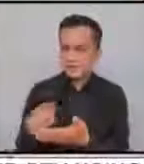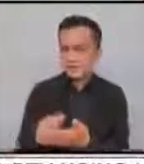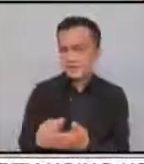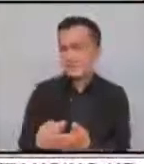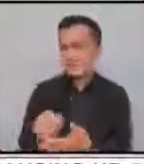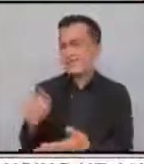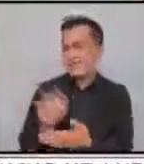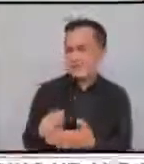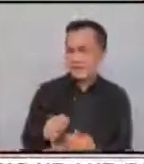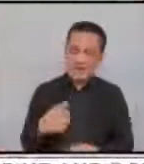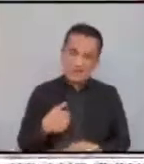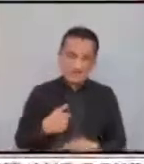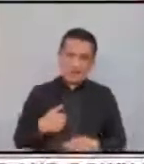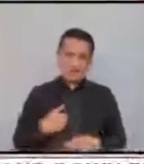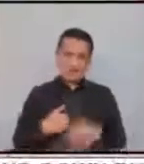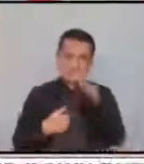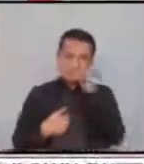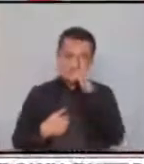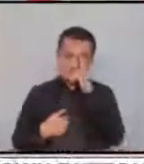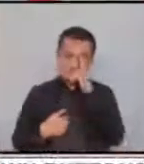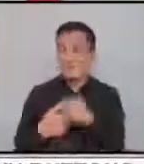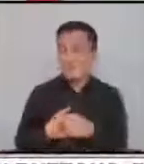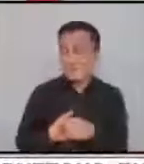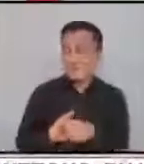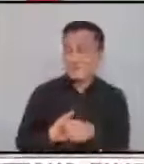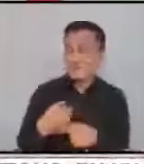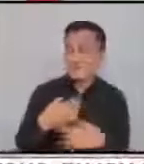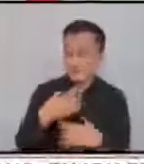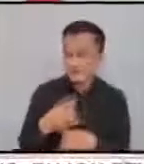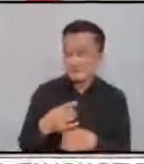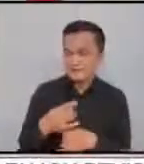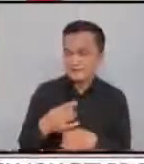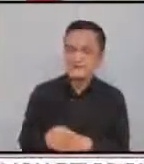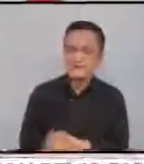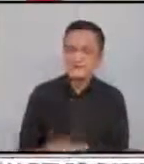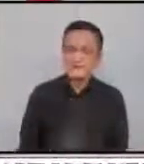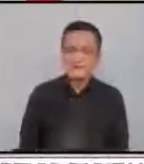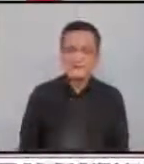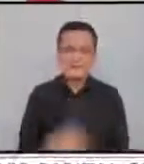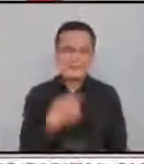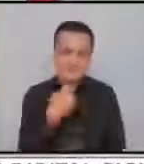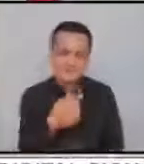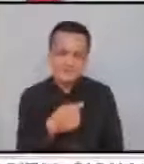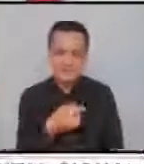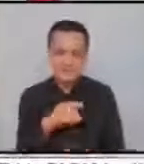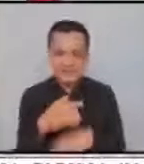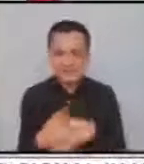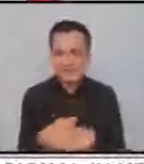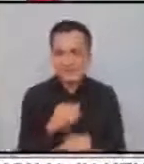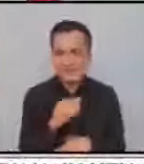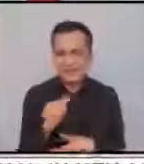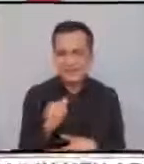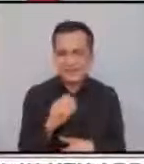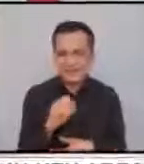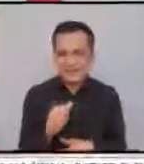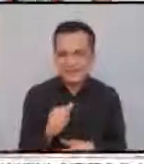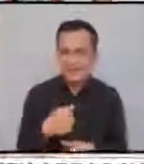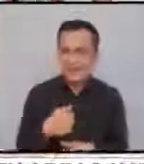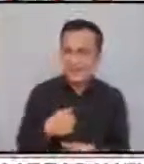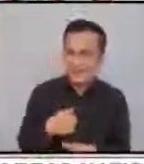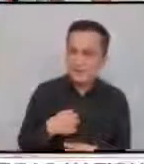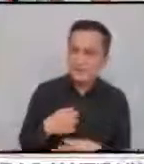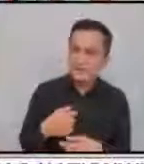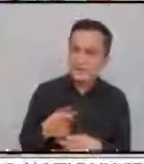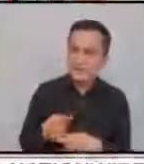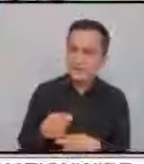ako... Ang arty naman ng ate mo. Yes po, mahilig siya sa... Kumpanit yung ate mo, aga-aga, inainis ako eh. Ako po, sige. Mahilig sa compounding since pharmacist